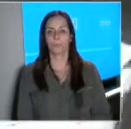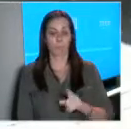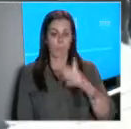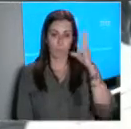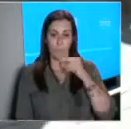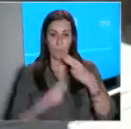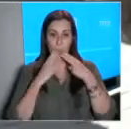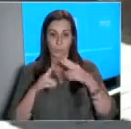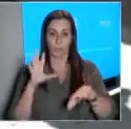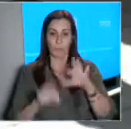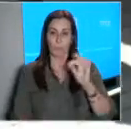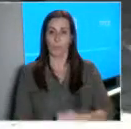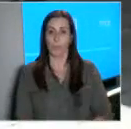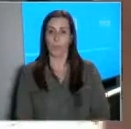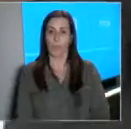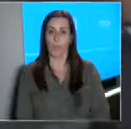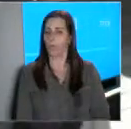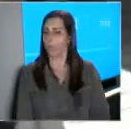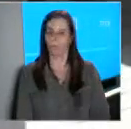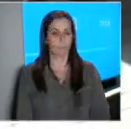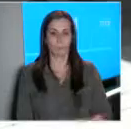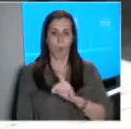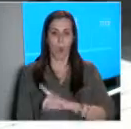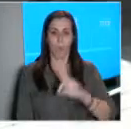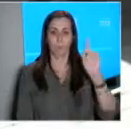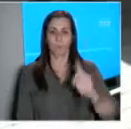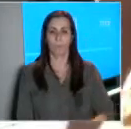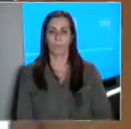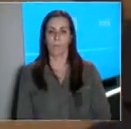אתה מרוצה מתוצאות הבחירות? לא.